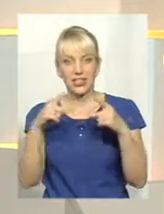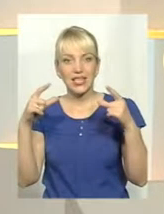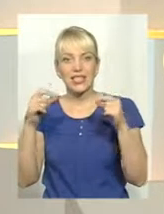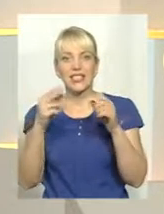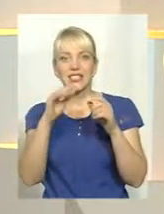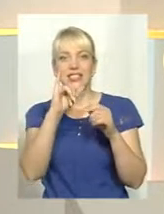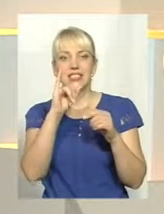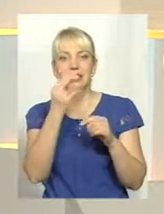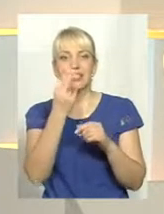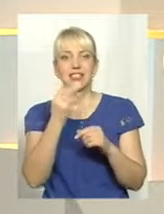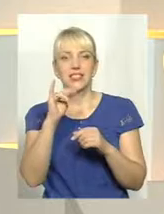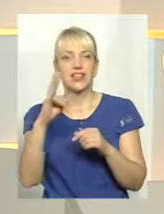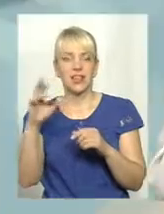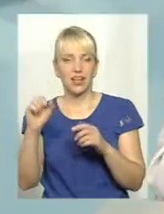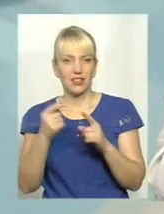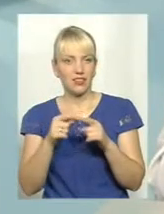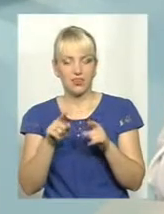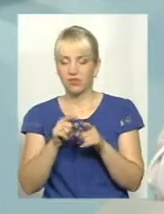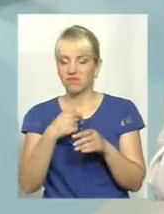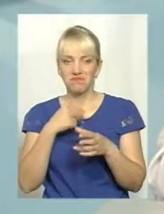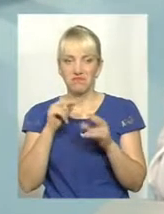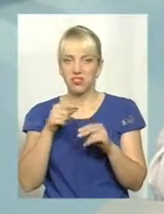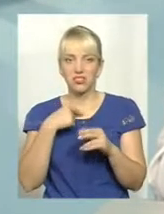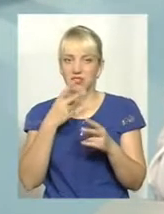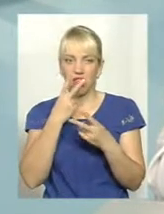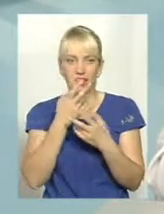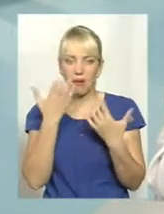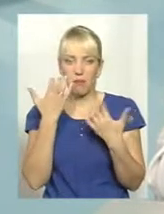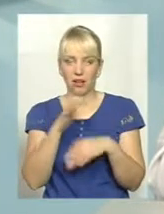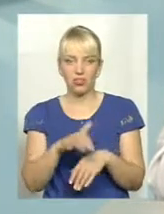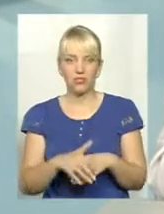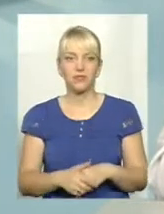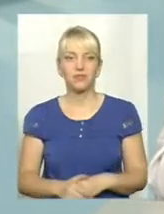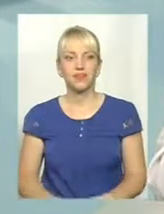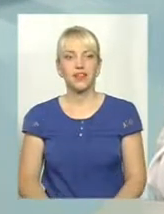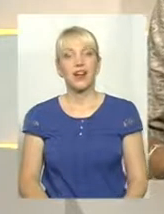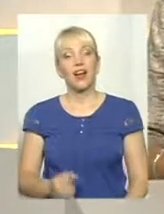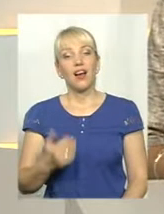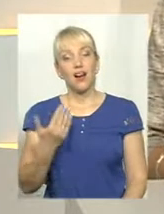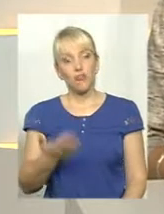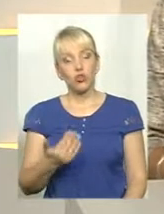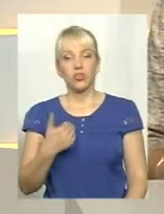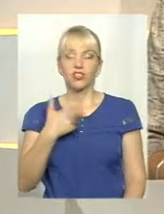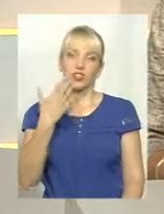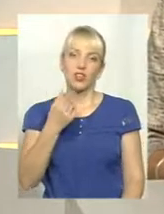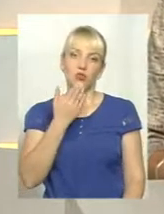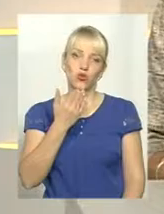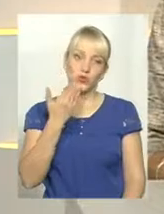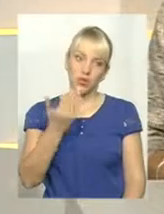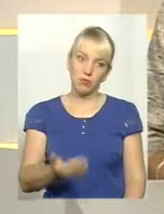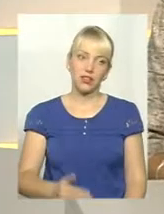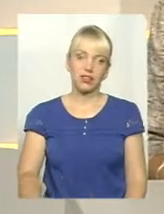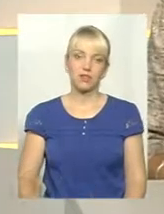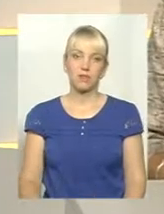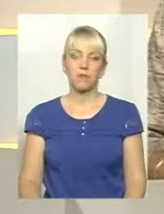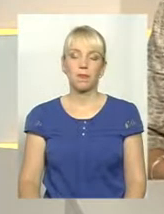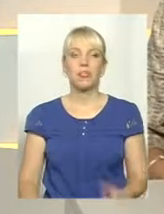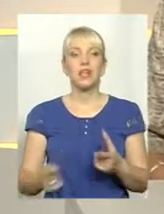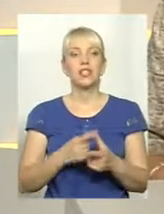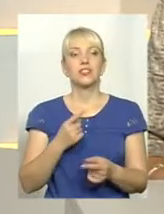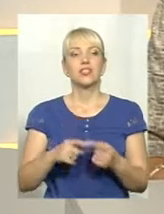на пікет, а от віддати кровно зароблені кошти за це, ось це вже зовсім інший рівень патріотизму. До речі, чи робите так? Чи